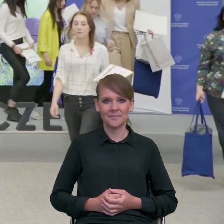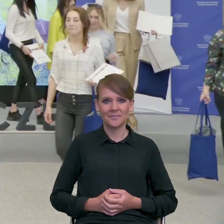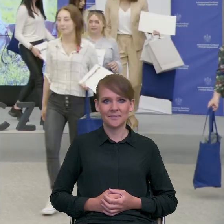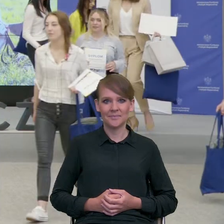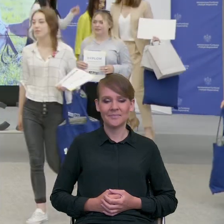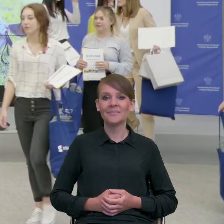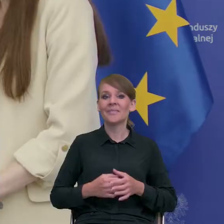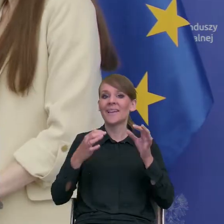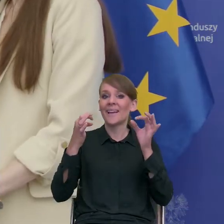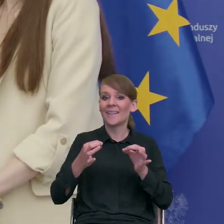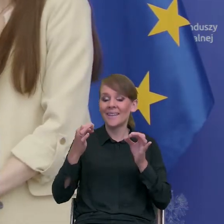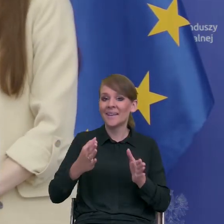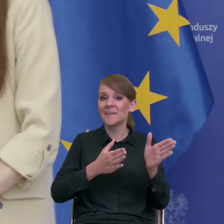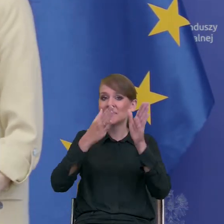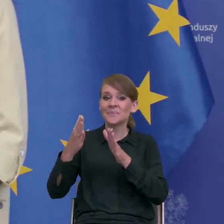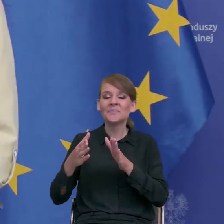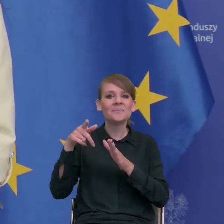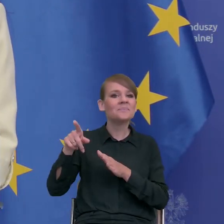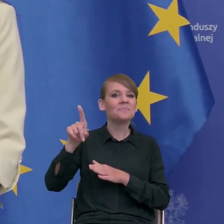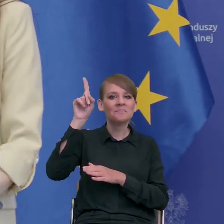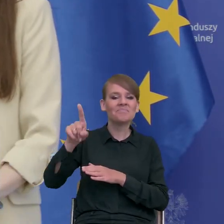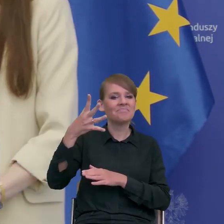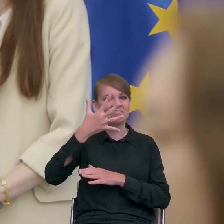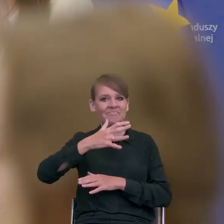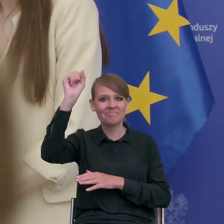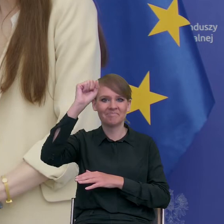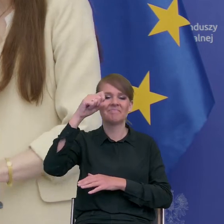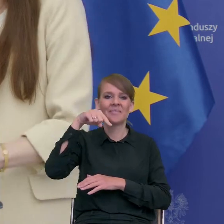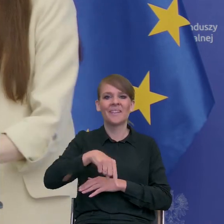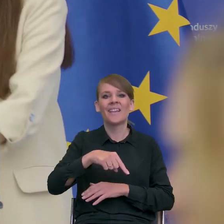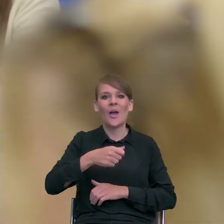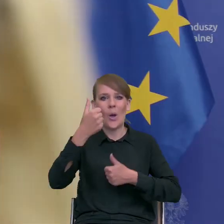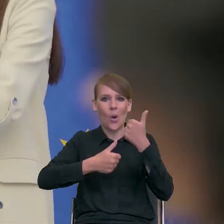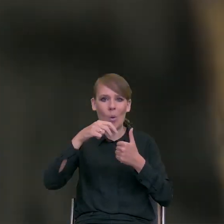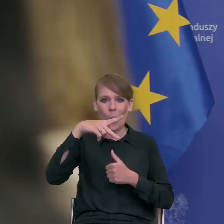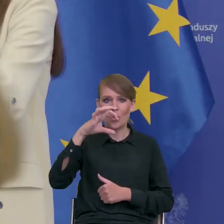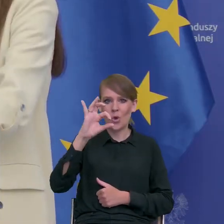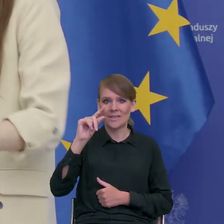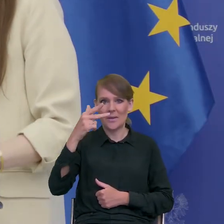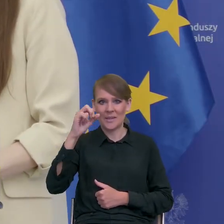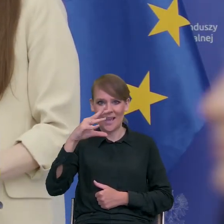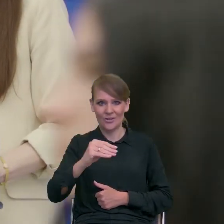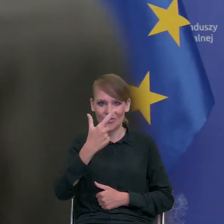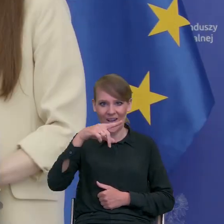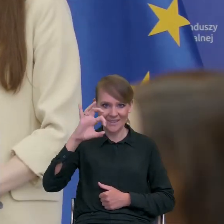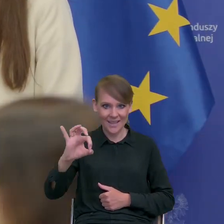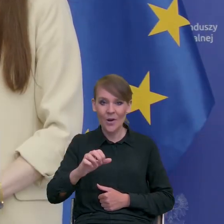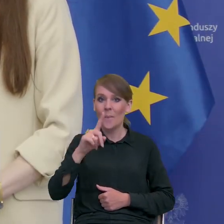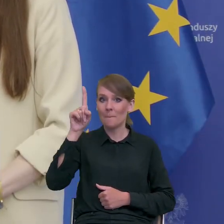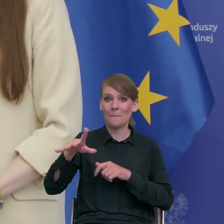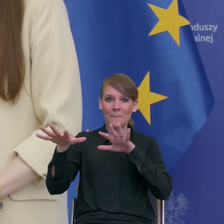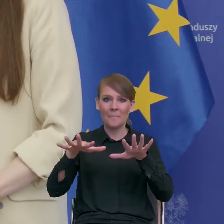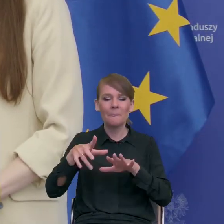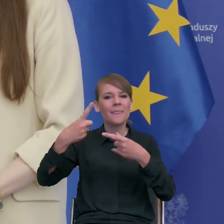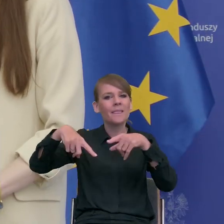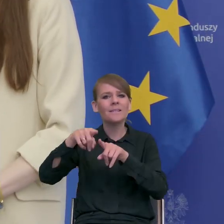Moi drodzy, czas na zwycięzców tegorocznej edycji konkursu Udostępniacze 2.0. Pierwsze miejsce zajął zespół ze